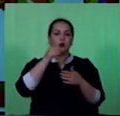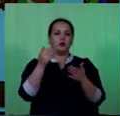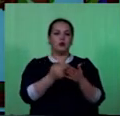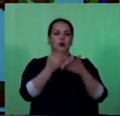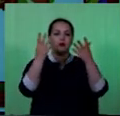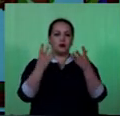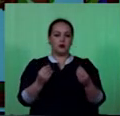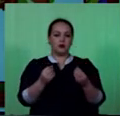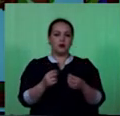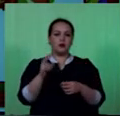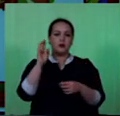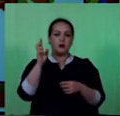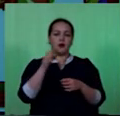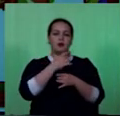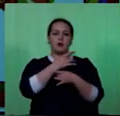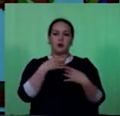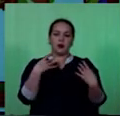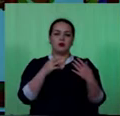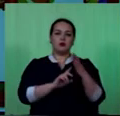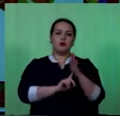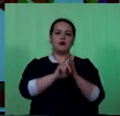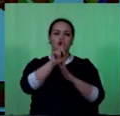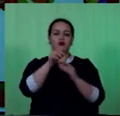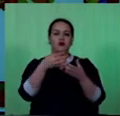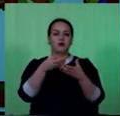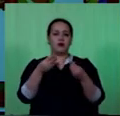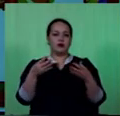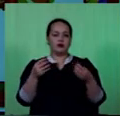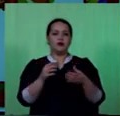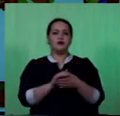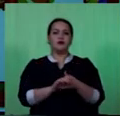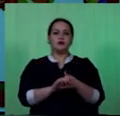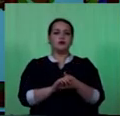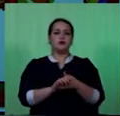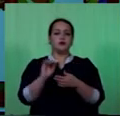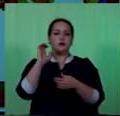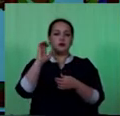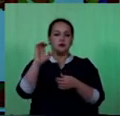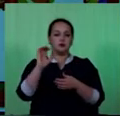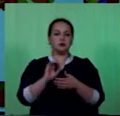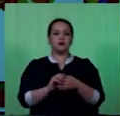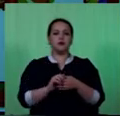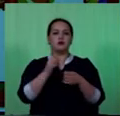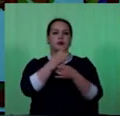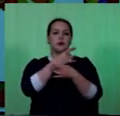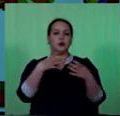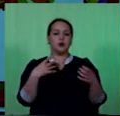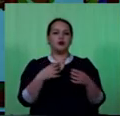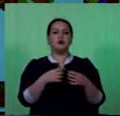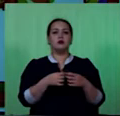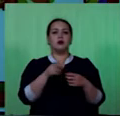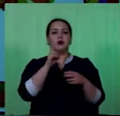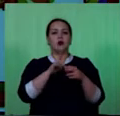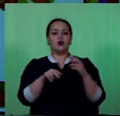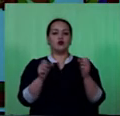б праздник начала весны вариант ответа c праздник окончание